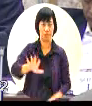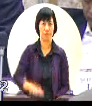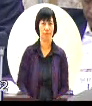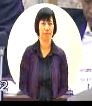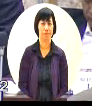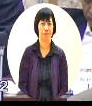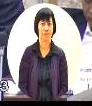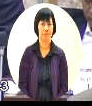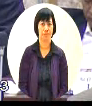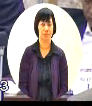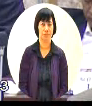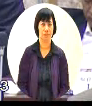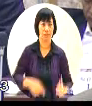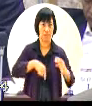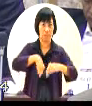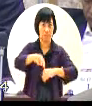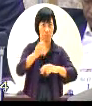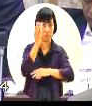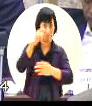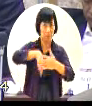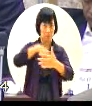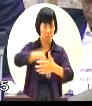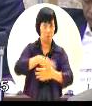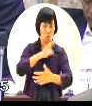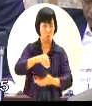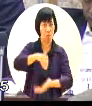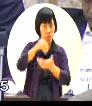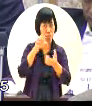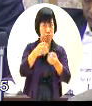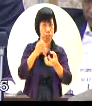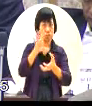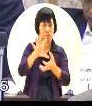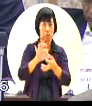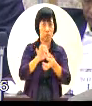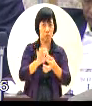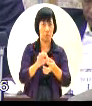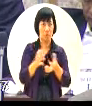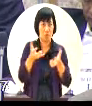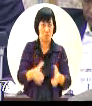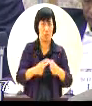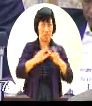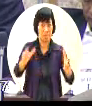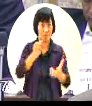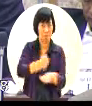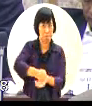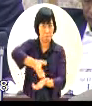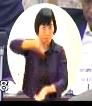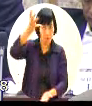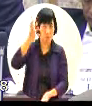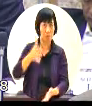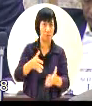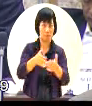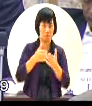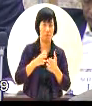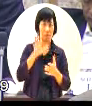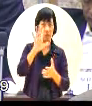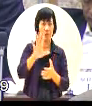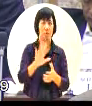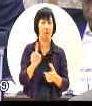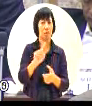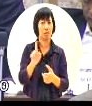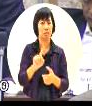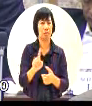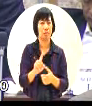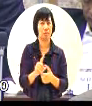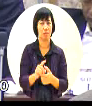个伫行政院中间有一个要求，就是这重大计划一定爱。诶，江议长呢，亲